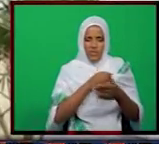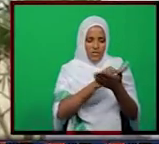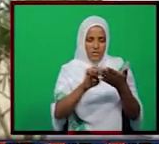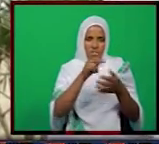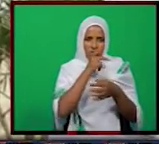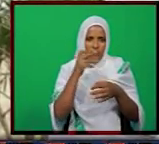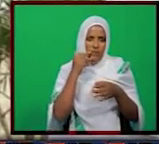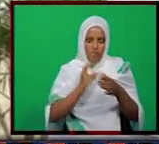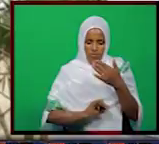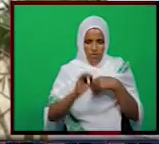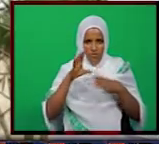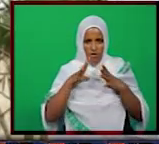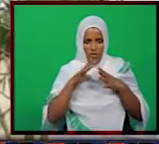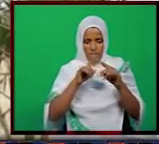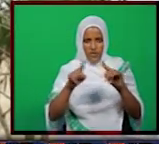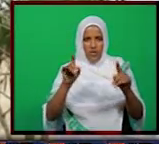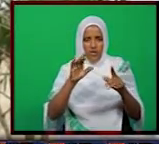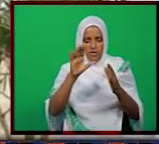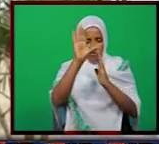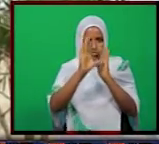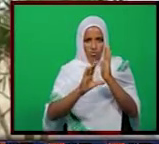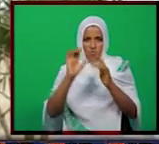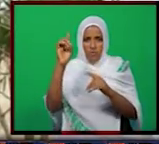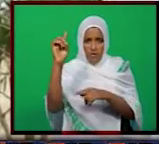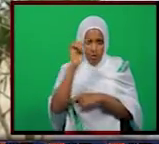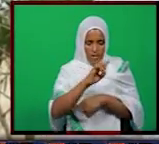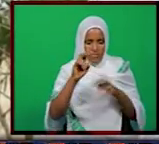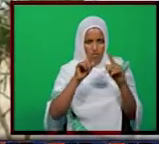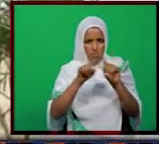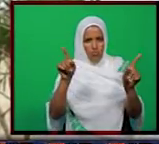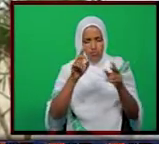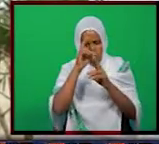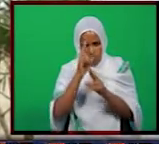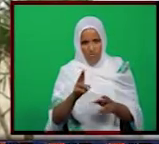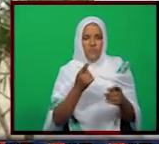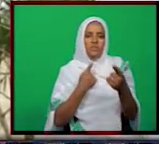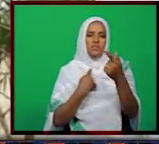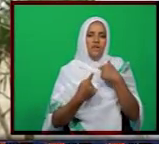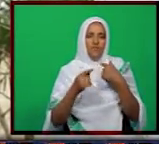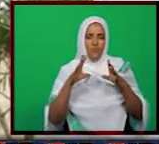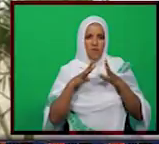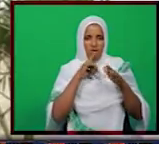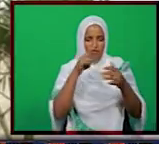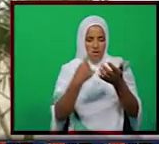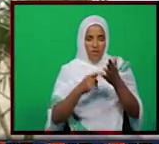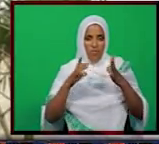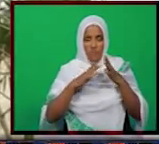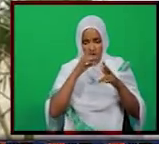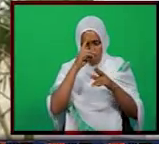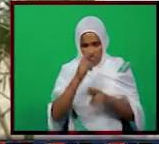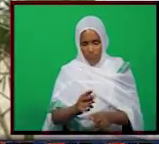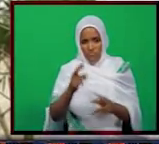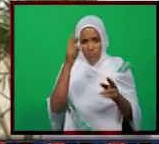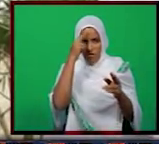የእመቤታችን የቅድስት ድንግል ማርያምን የልደት በዓል በተለይ የግንቦት ልደታን በተለየ መልኩ እናከብረዋለን። የምንናፍቀውን በዓል ነው። ይህን በዓል